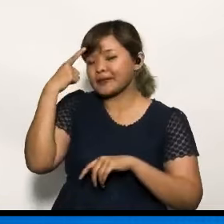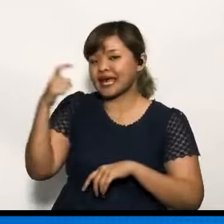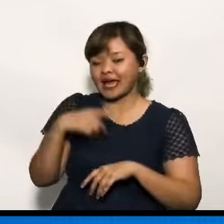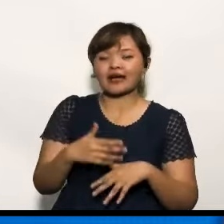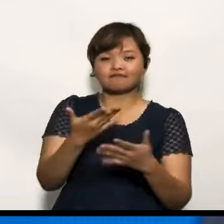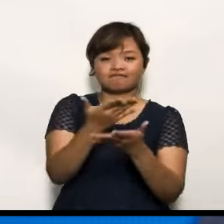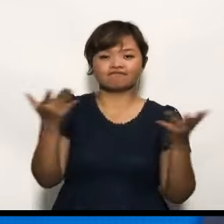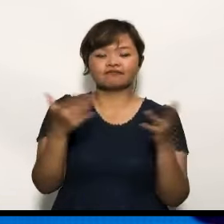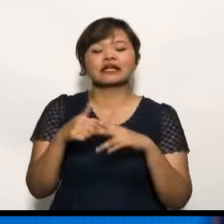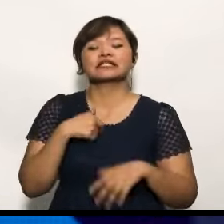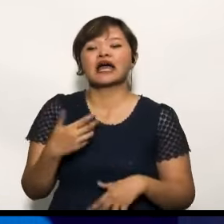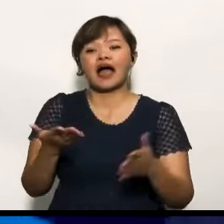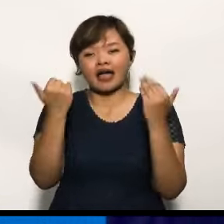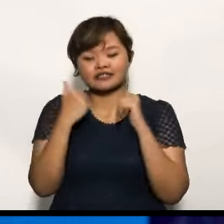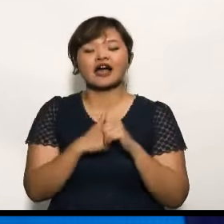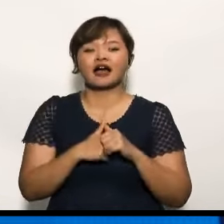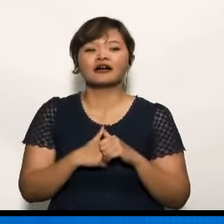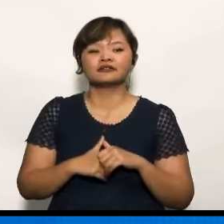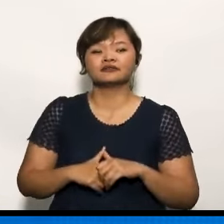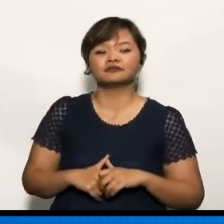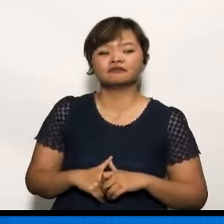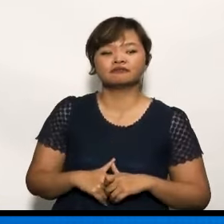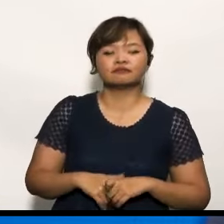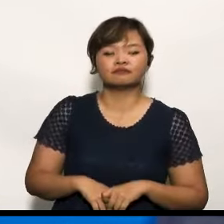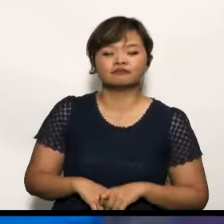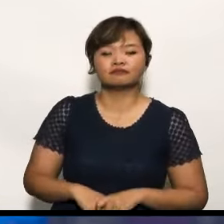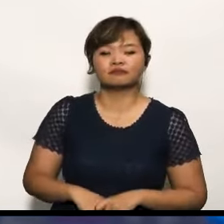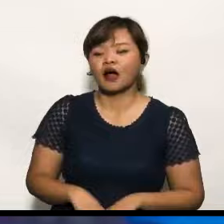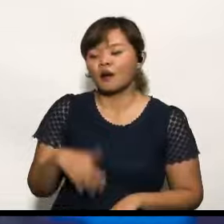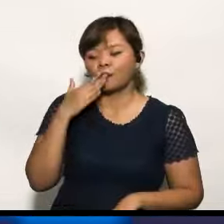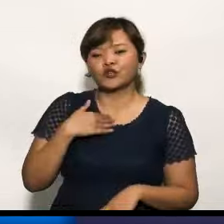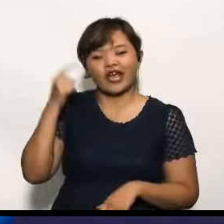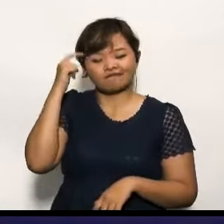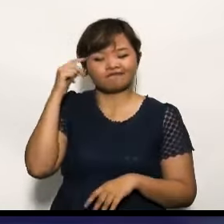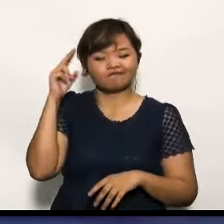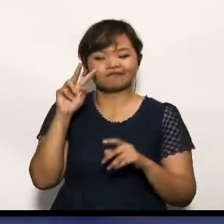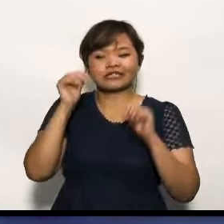Tuhan di tempat ini, saya mengajak saudara untuk punya